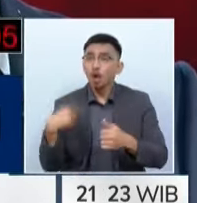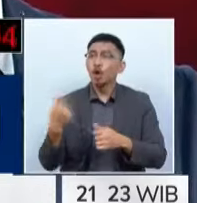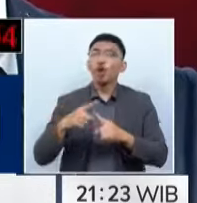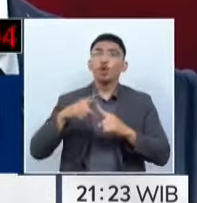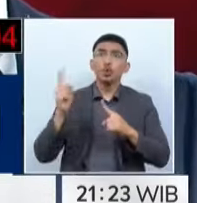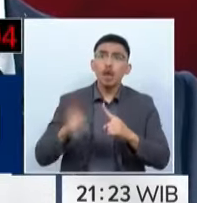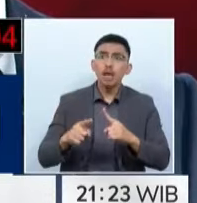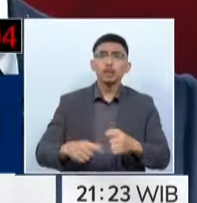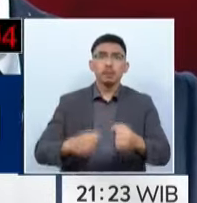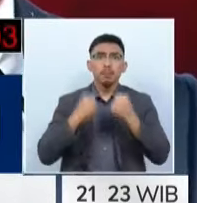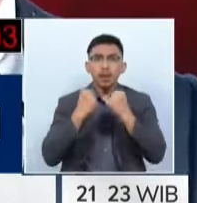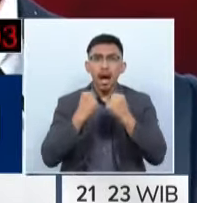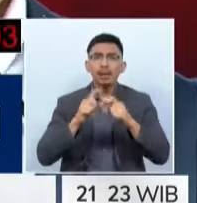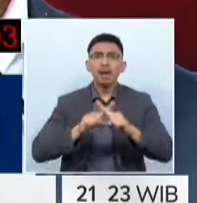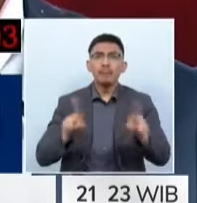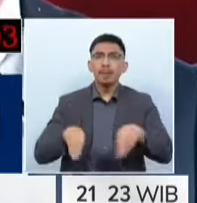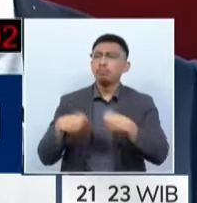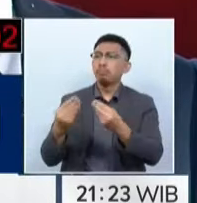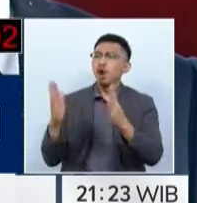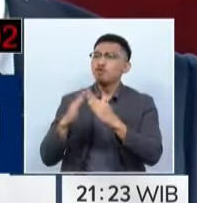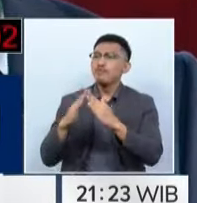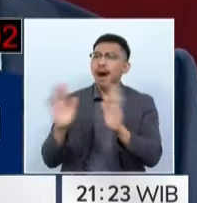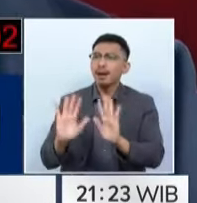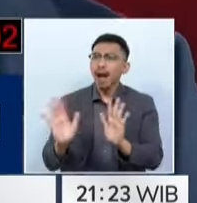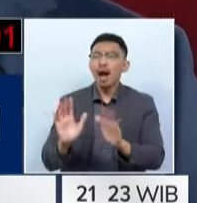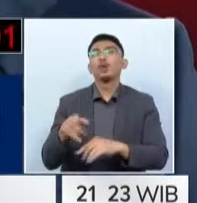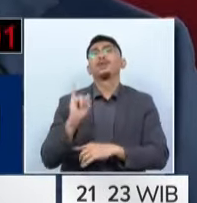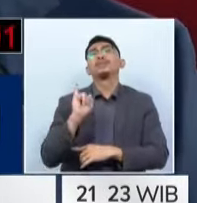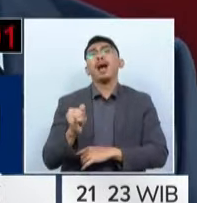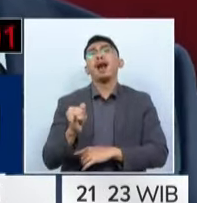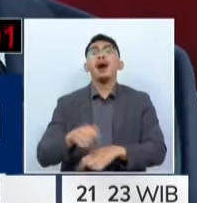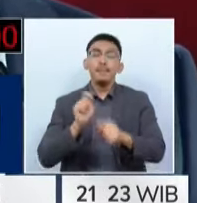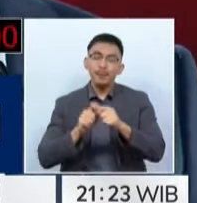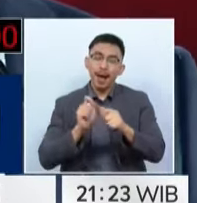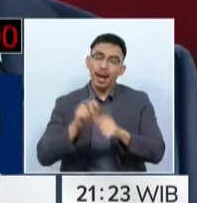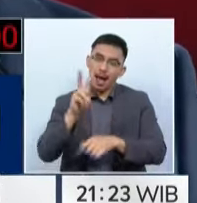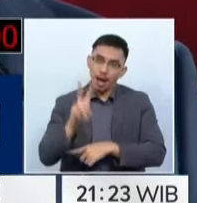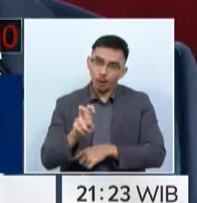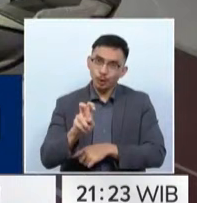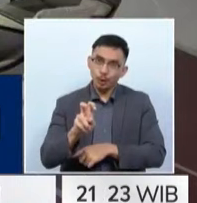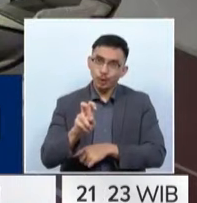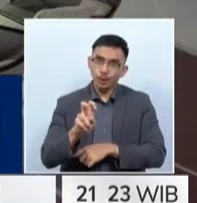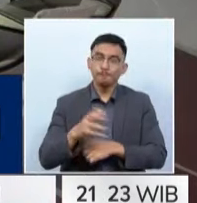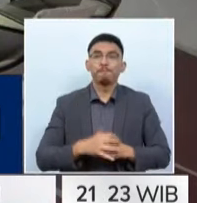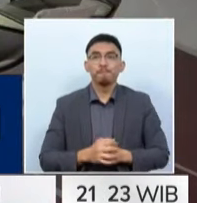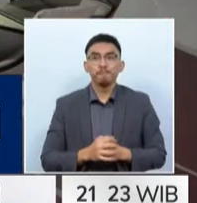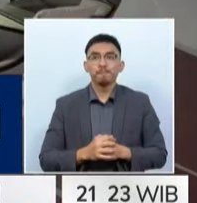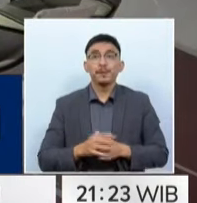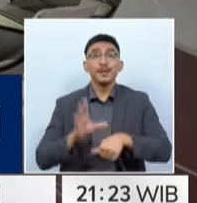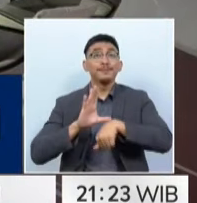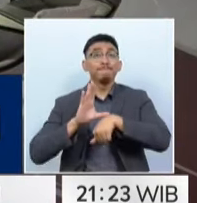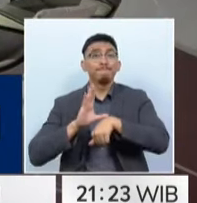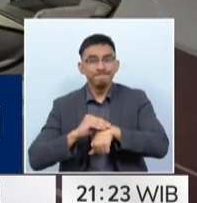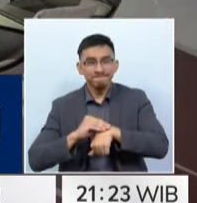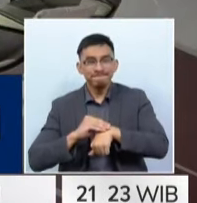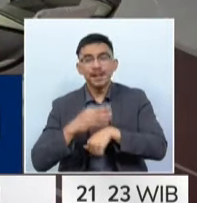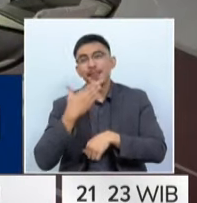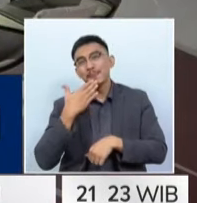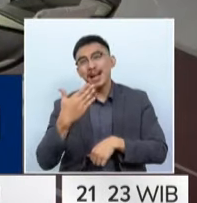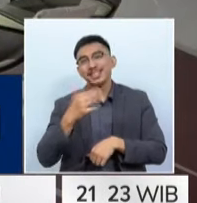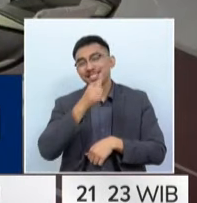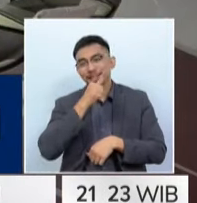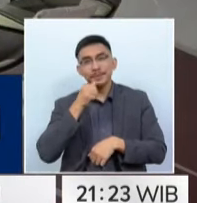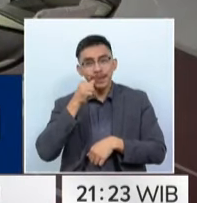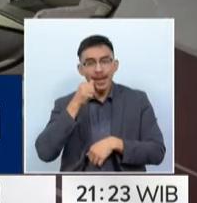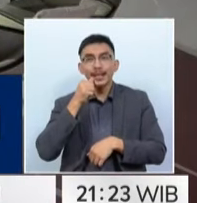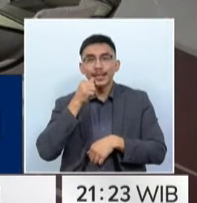mereka berdinas itu tidak benar itu harus dikoreksi baik waktu habis Terima kasih Pak Anis